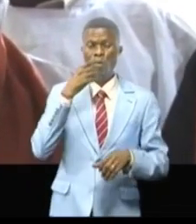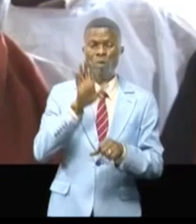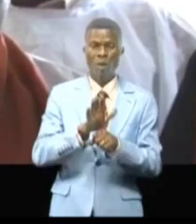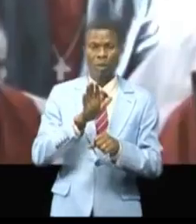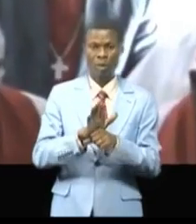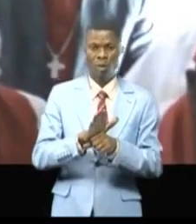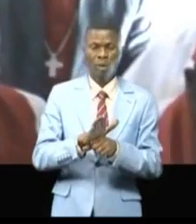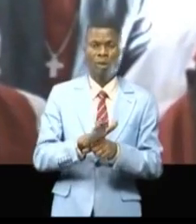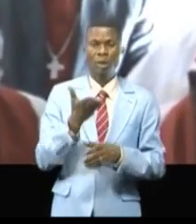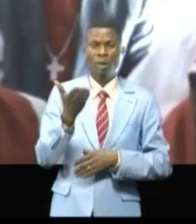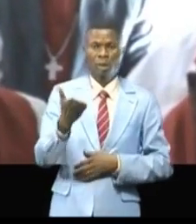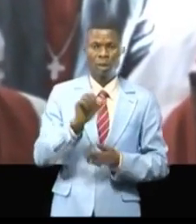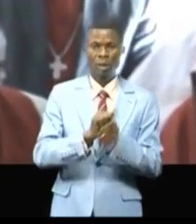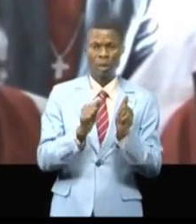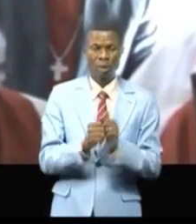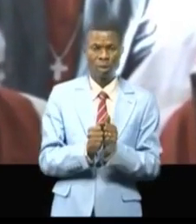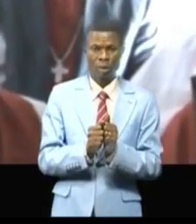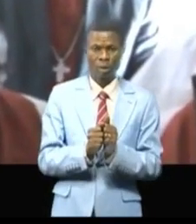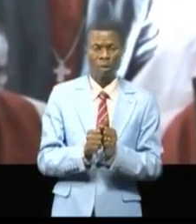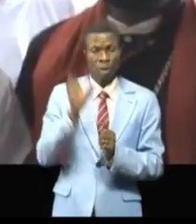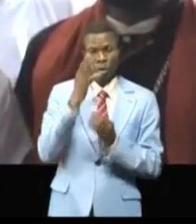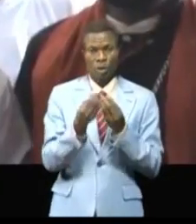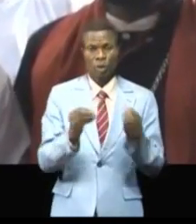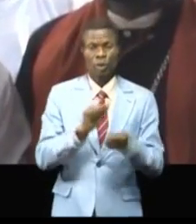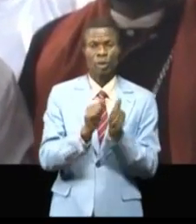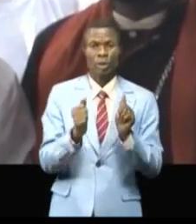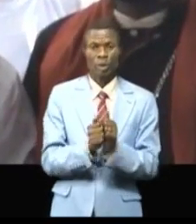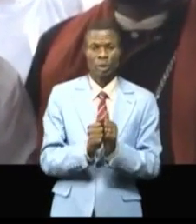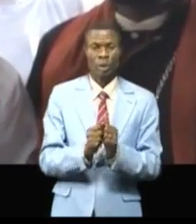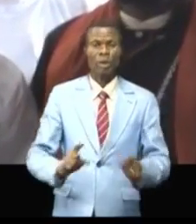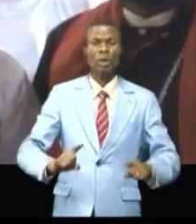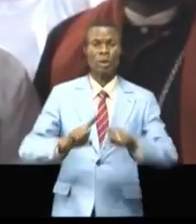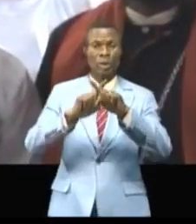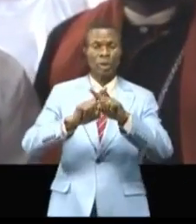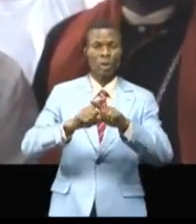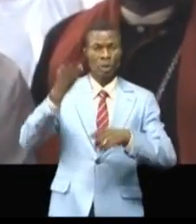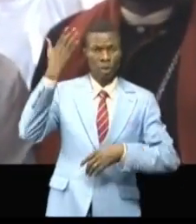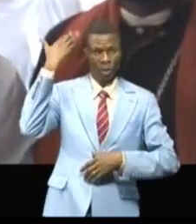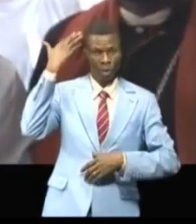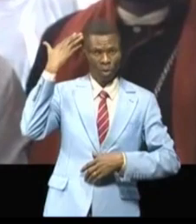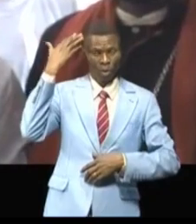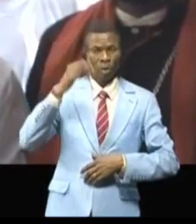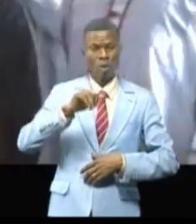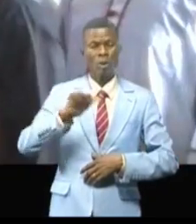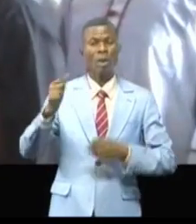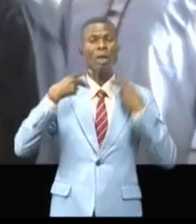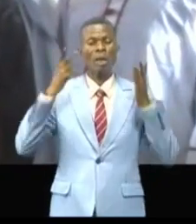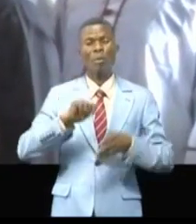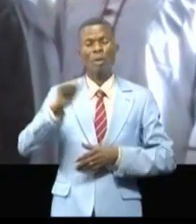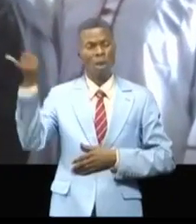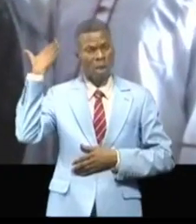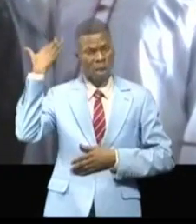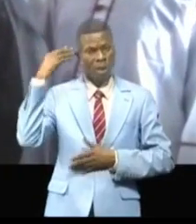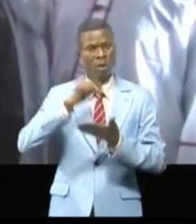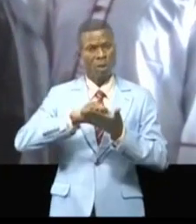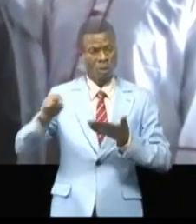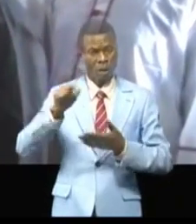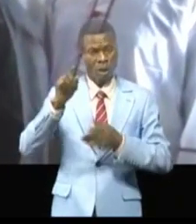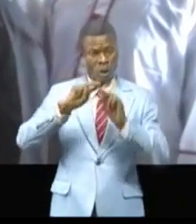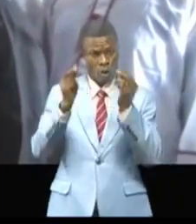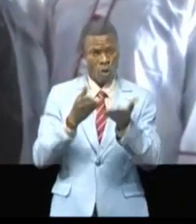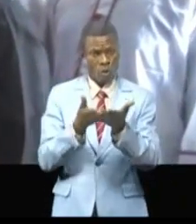la table. Question d'élever l'équivoque sur la situation confuse que sèment certains dissidents excommuniés de cette